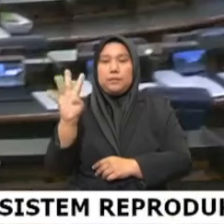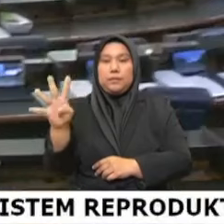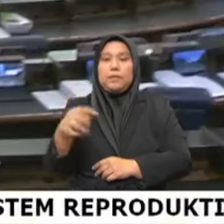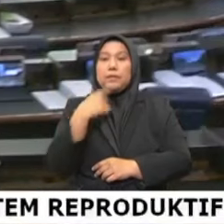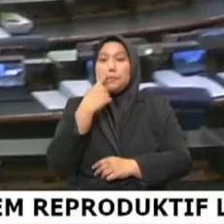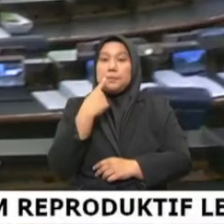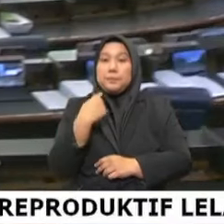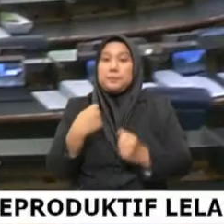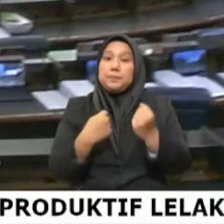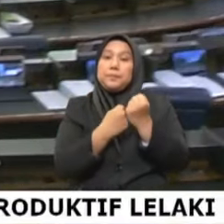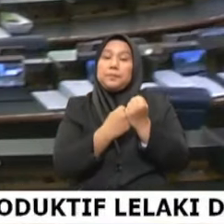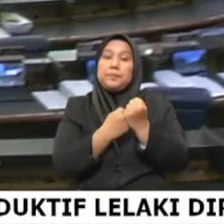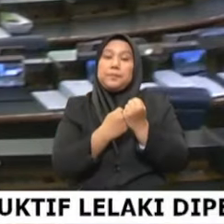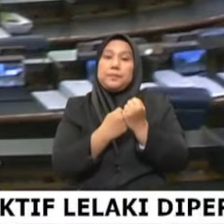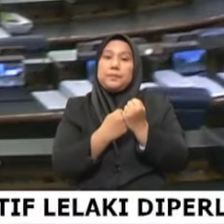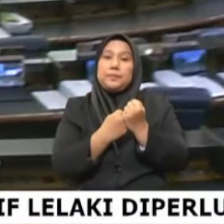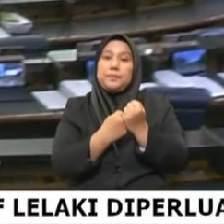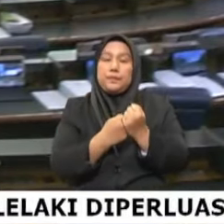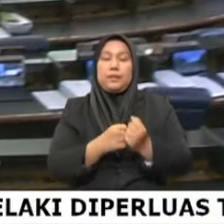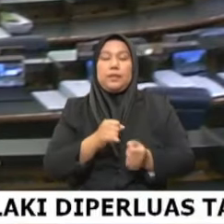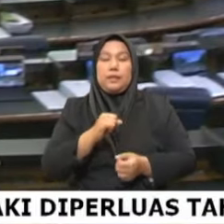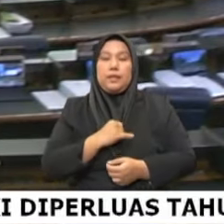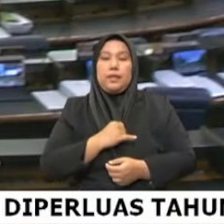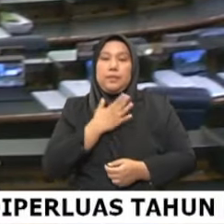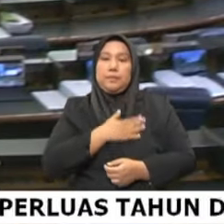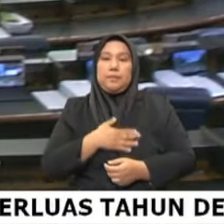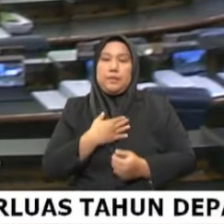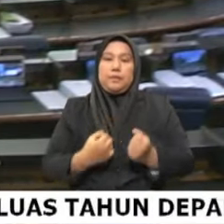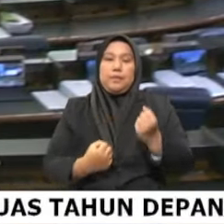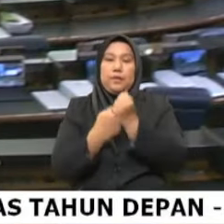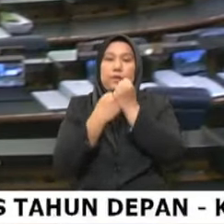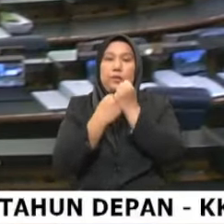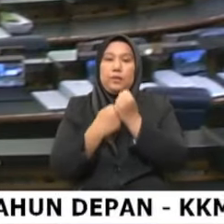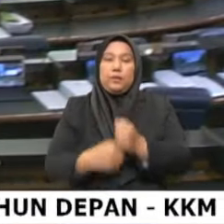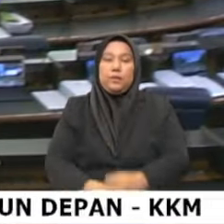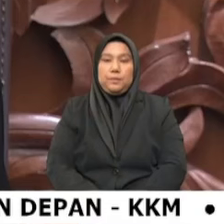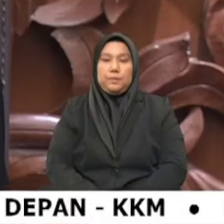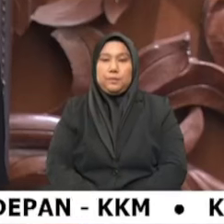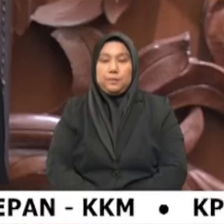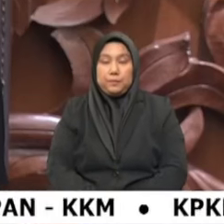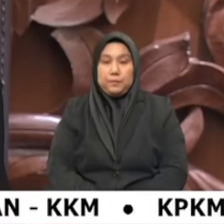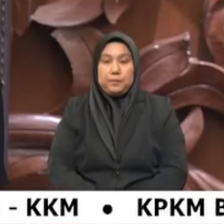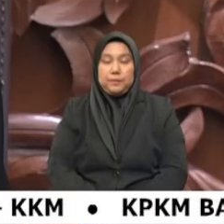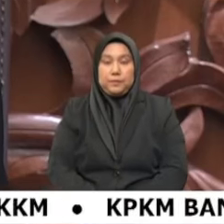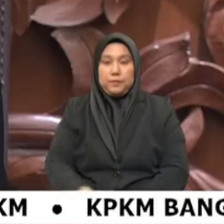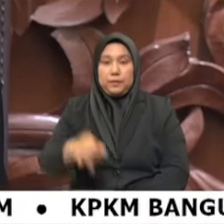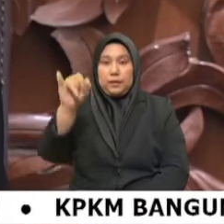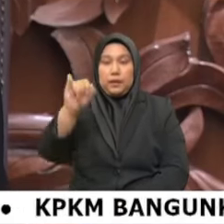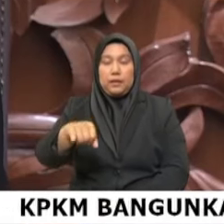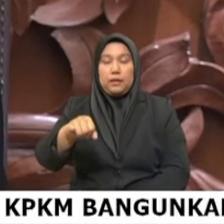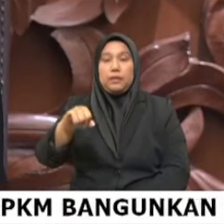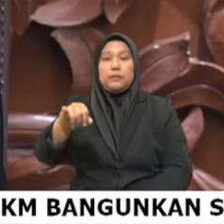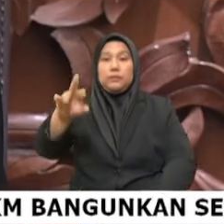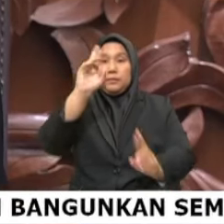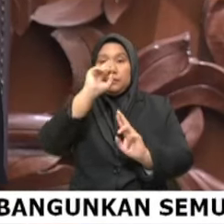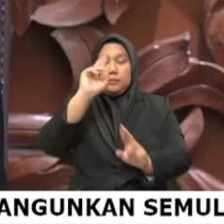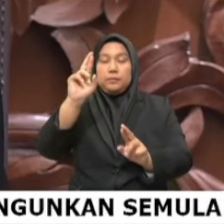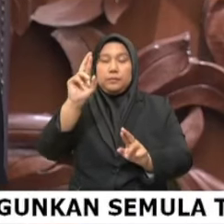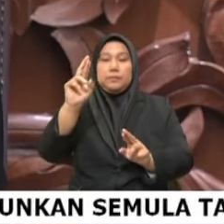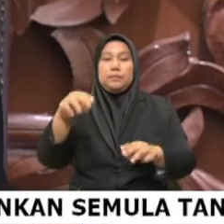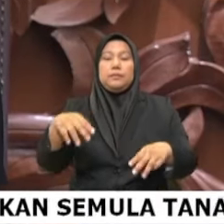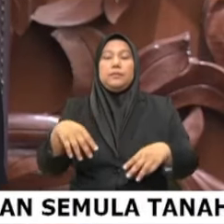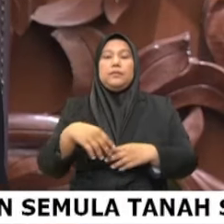menyokong? Saya mohon menyokong. Baik, terima kasih. Yang berhormat, sekarang saya kemukakan masalah kepada